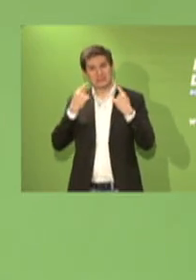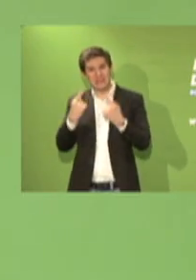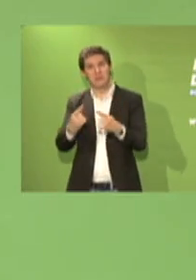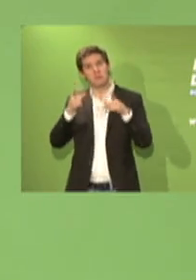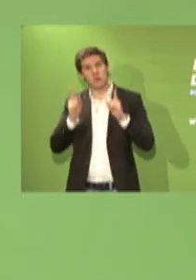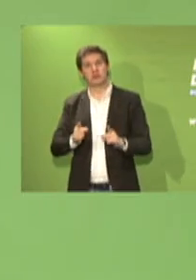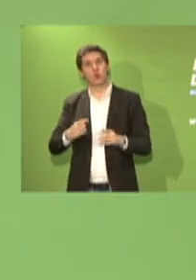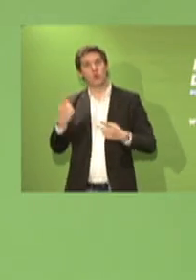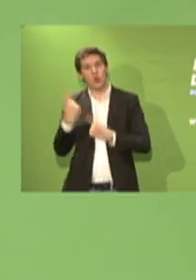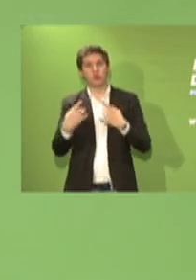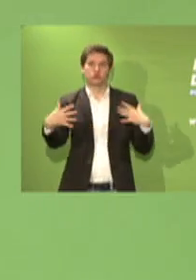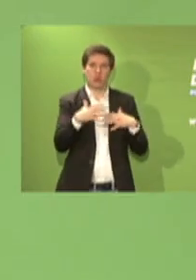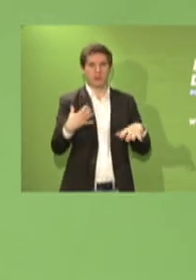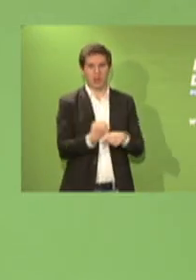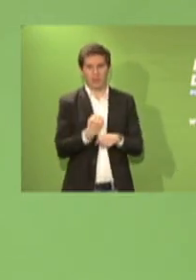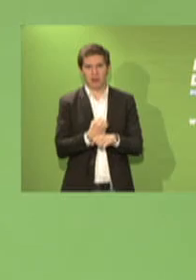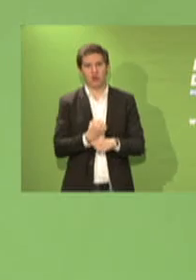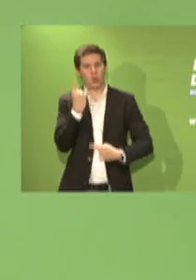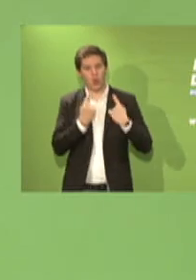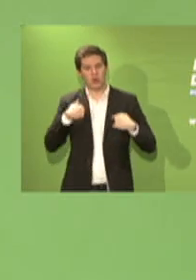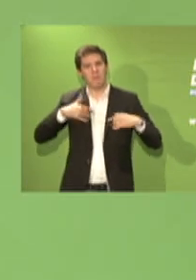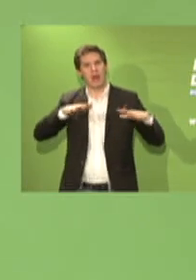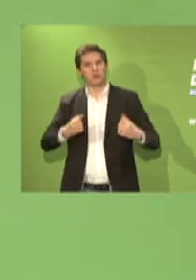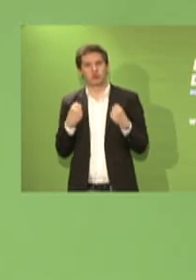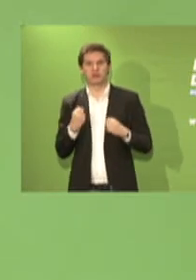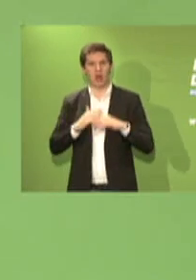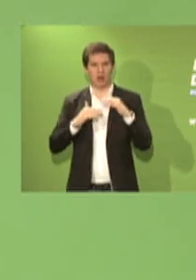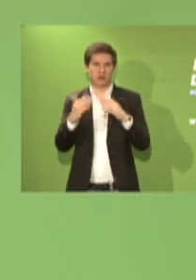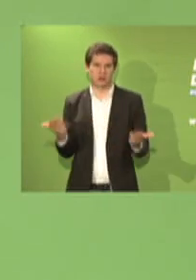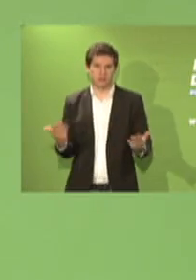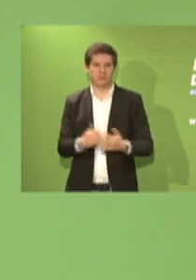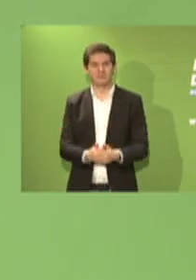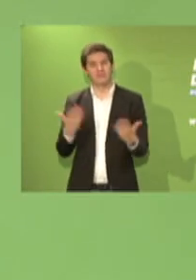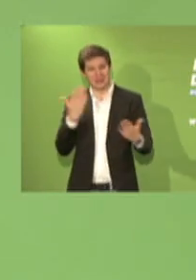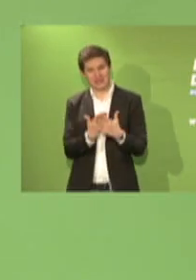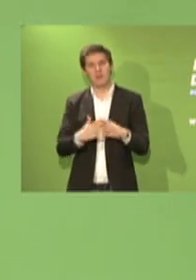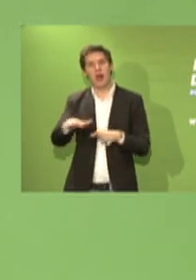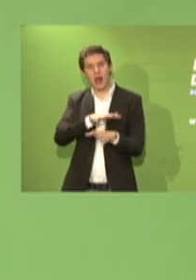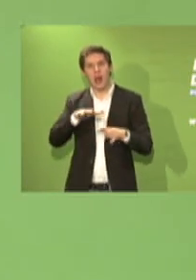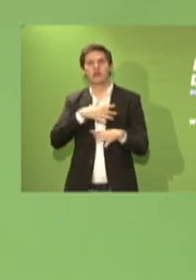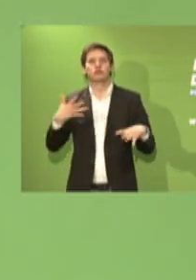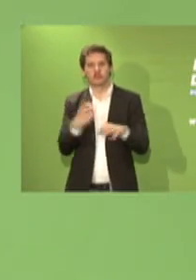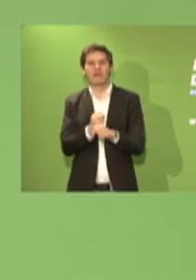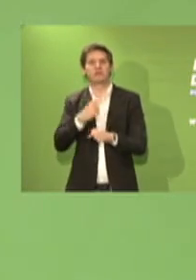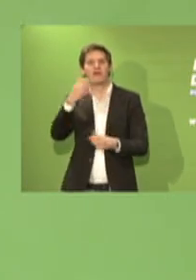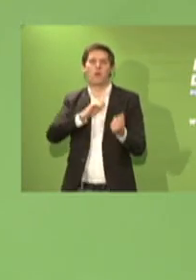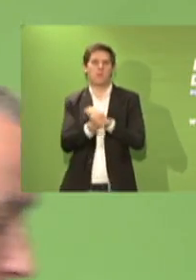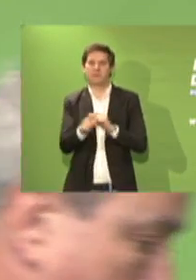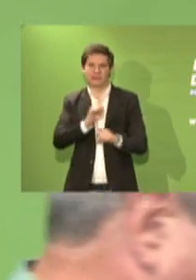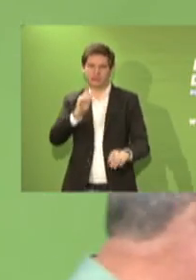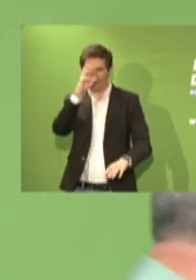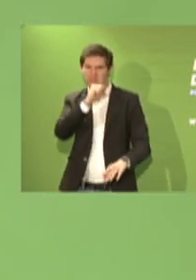Grünen zusammenarbeiten und Grüne stärken. Und das ist der Punkt, damit wir im ländlichen Raum nicht schwarz sehen. Schönen Dank.